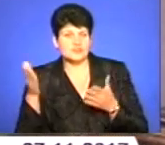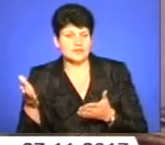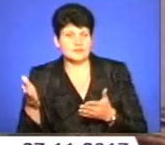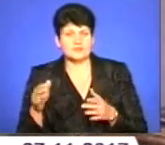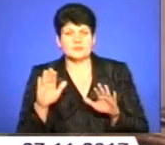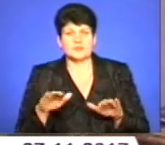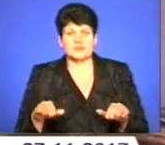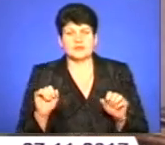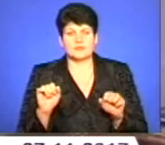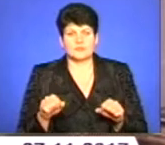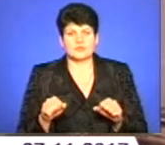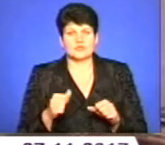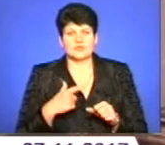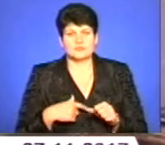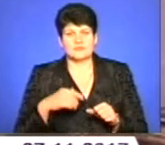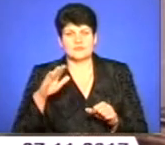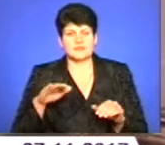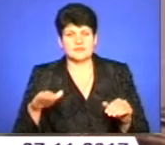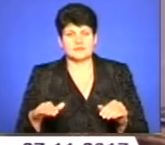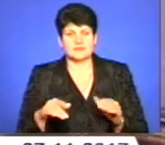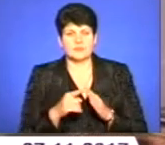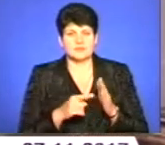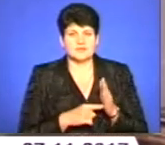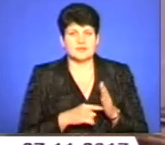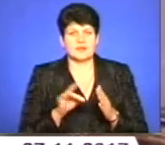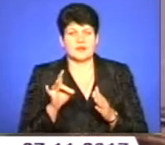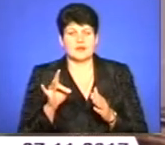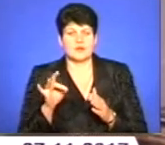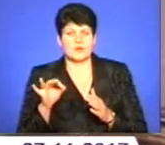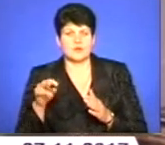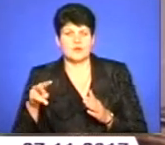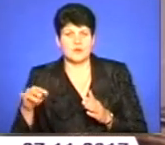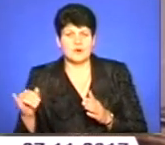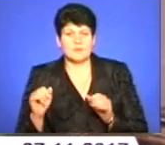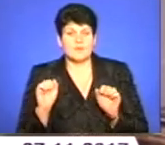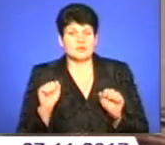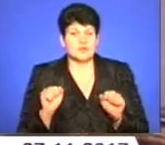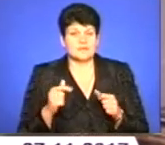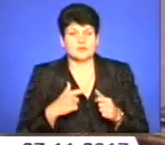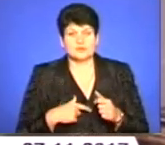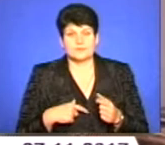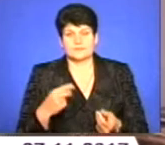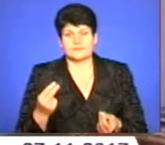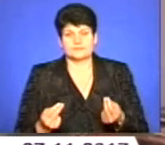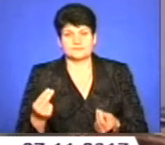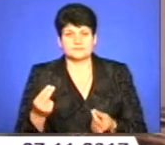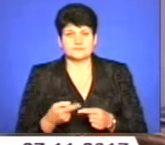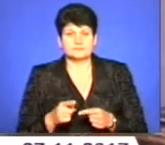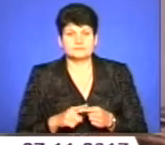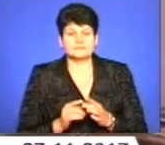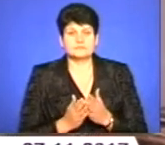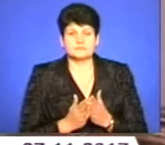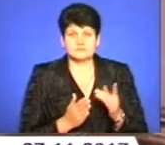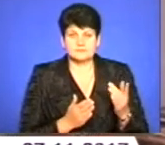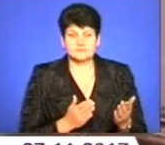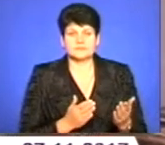діти могли собі, як то в дитинстві бувало, поділитися по ролях. Я такий зайчик, я такий зайчик, можливо, навіть якось обіграти потім історію з цієї книжки.